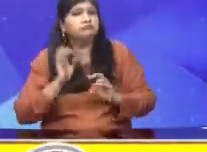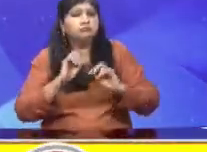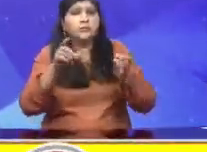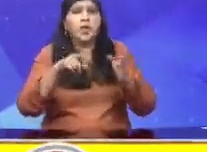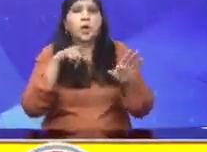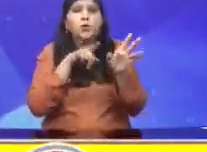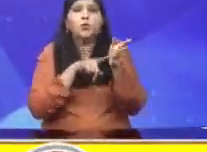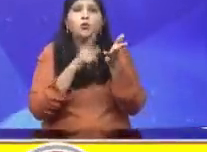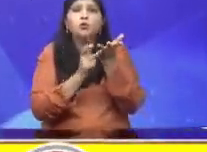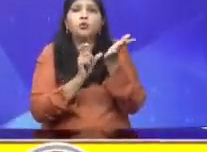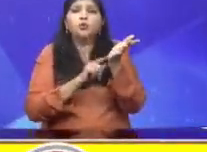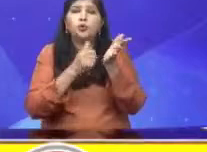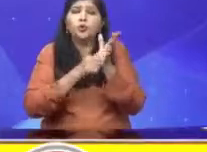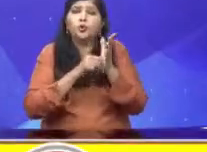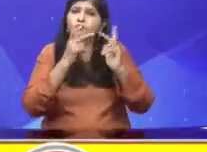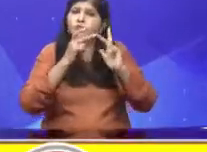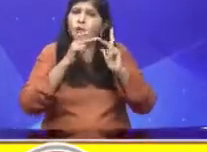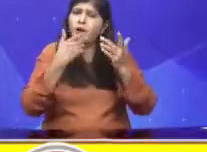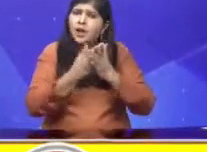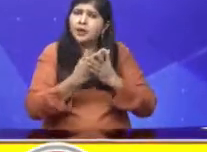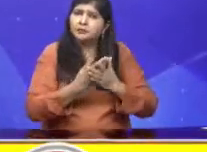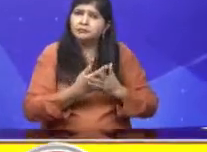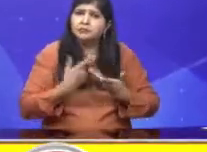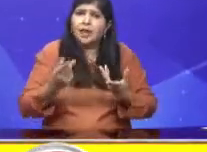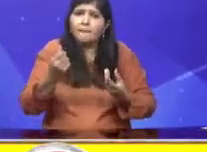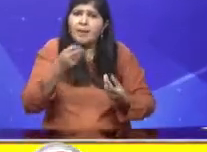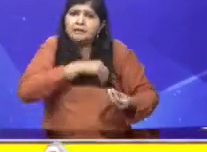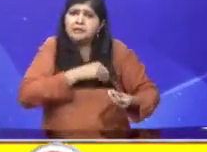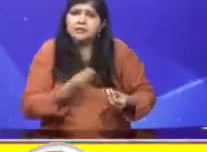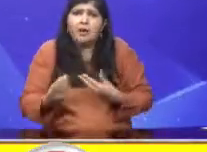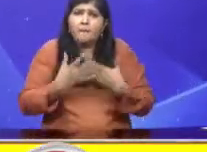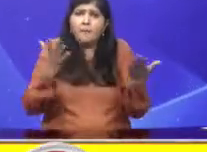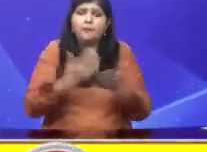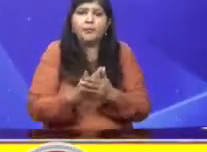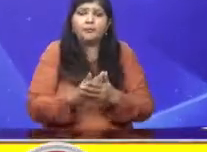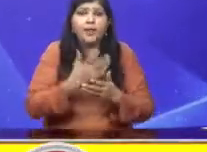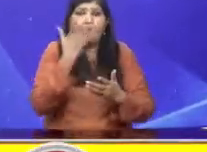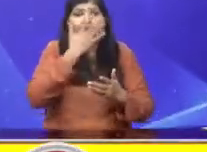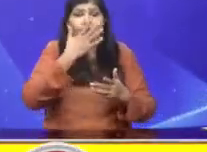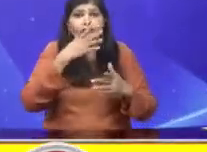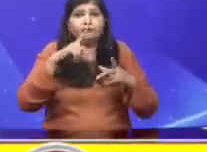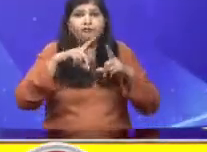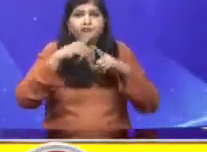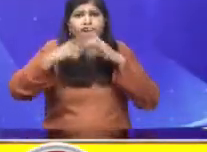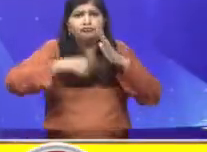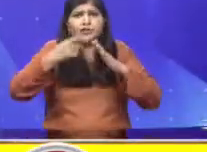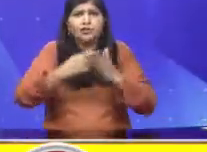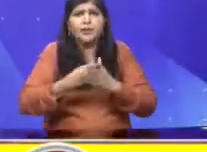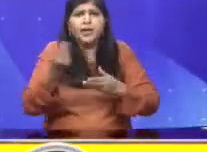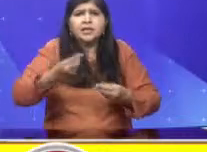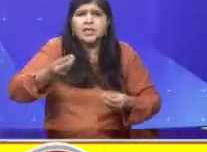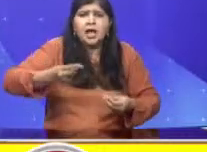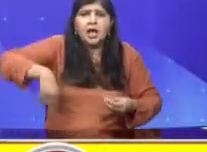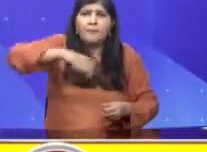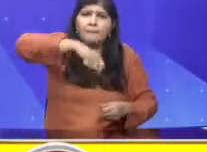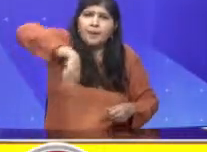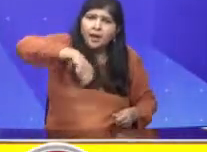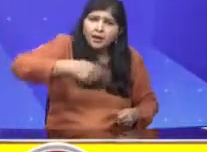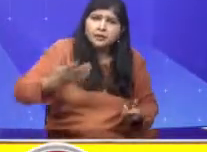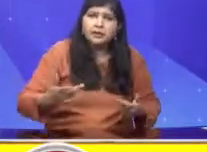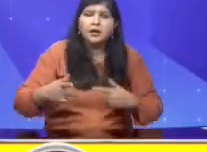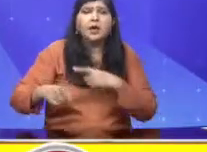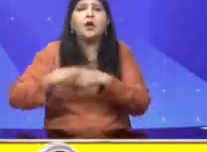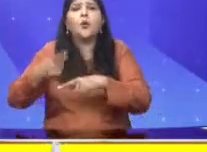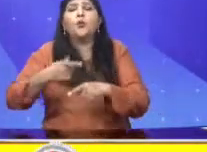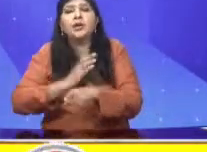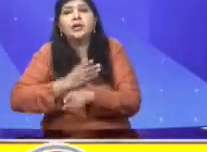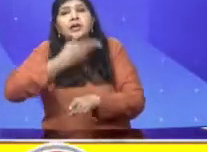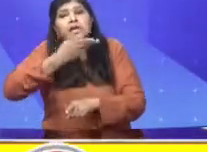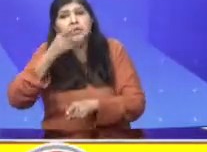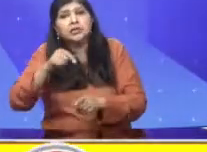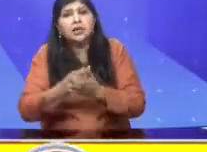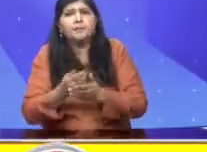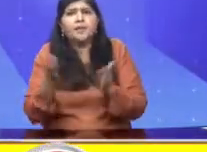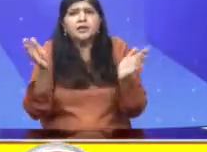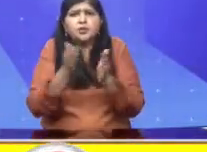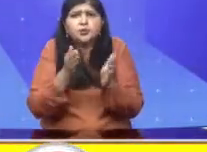य